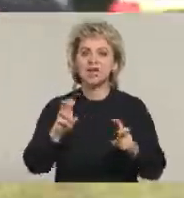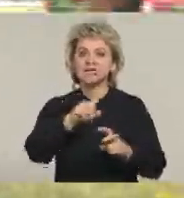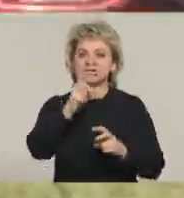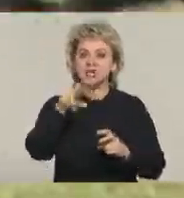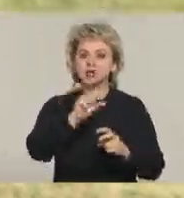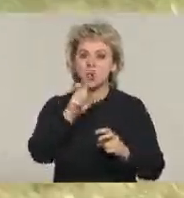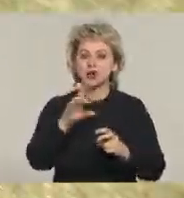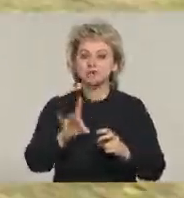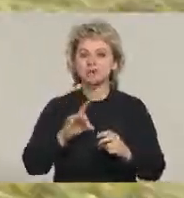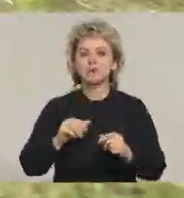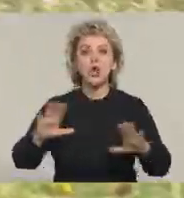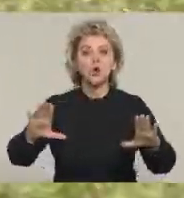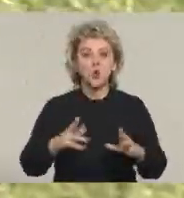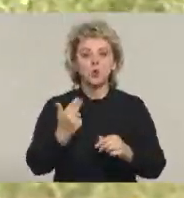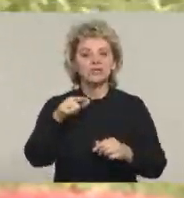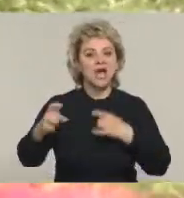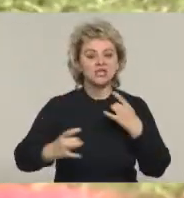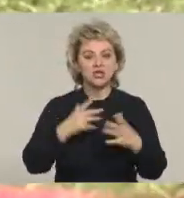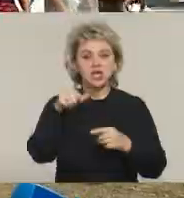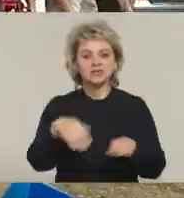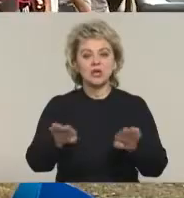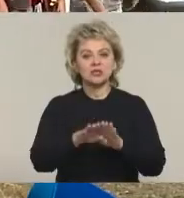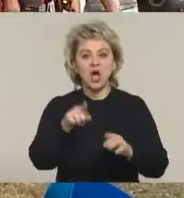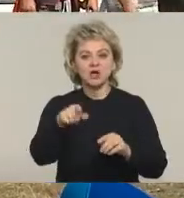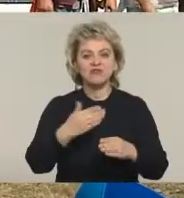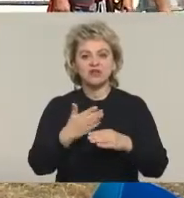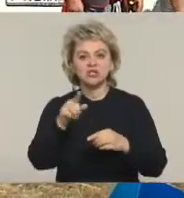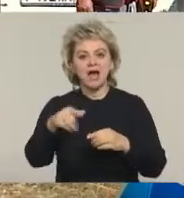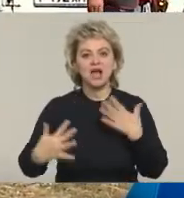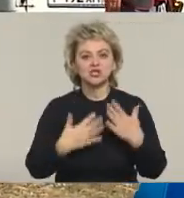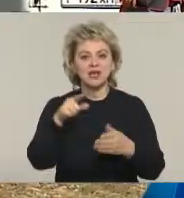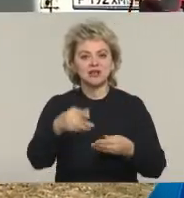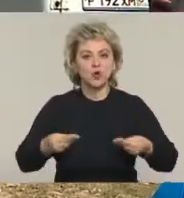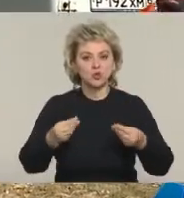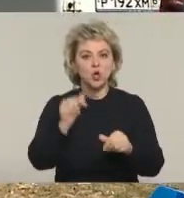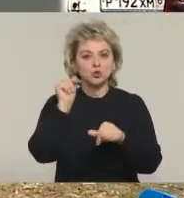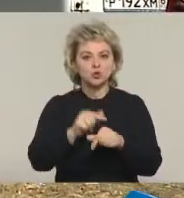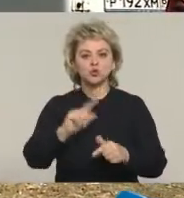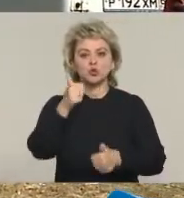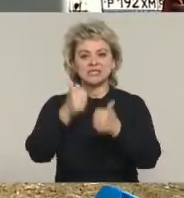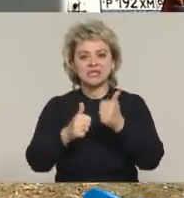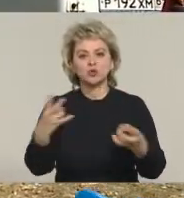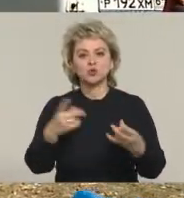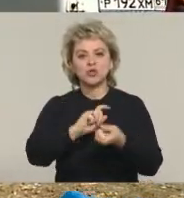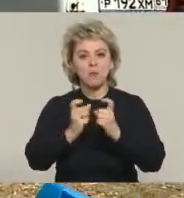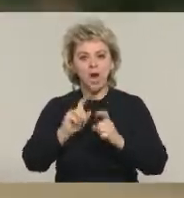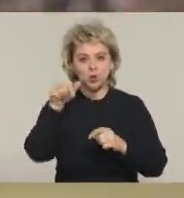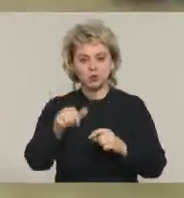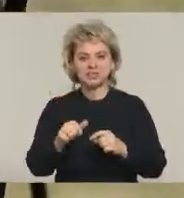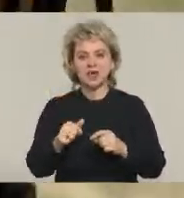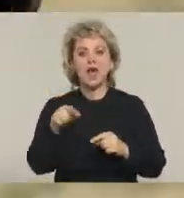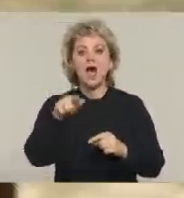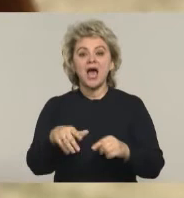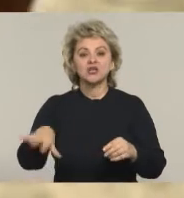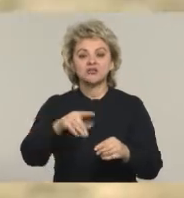Зазор. Конь, да, нервничает, адреналин выделяется, он азарт. Он чувствует, что соревнования, нужно бороться. Они